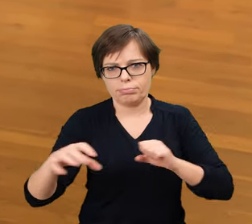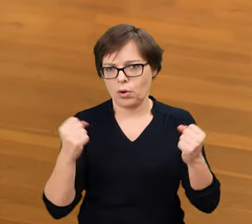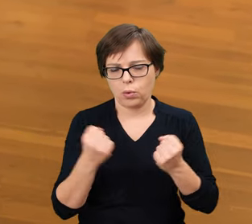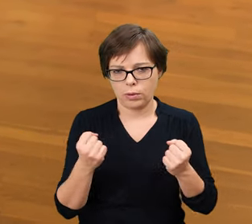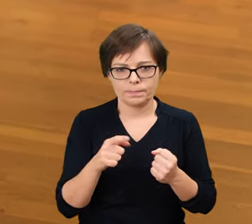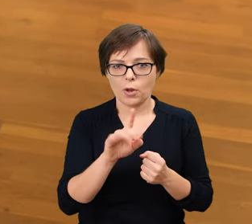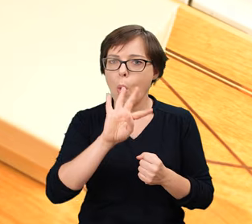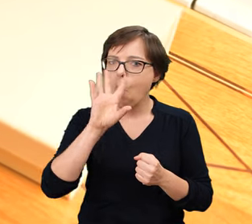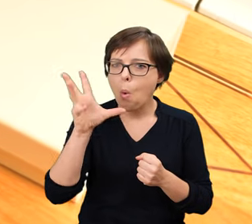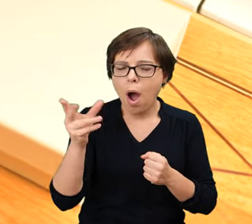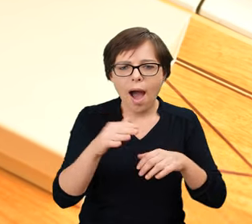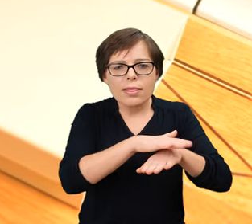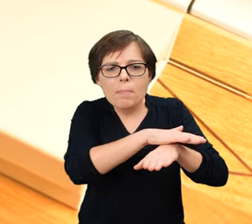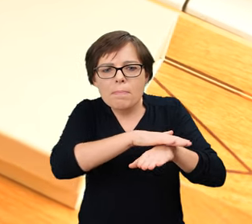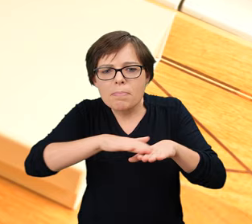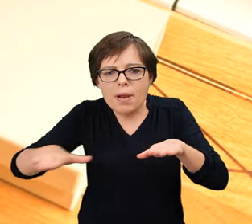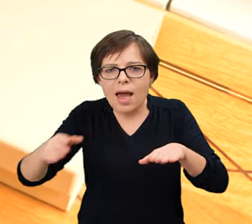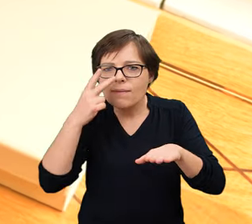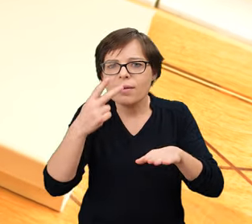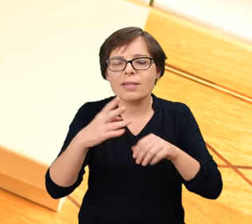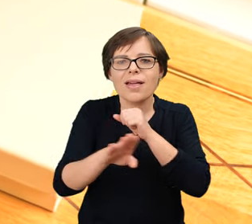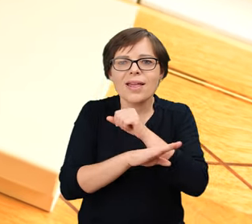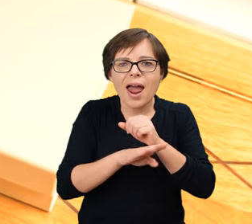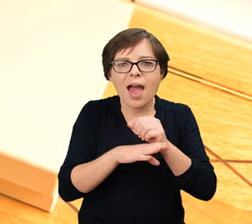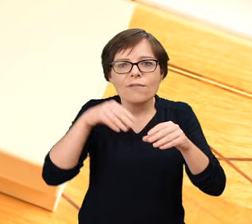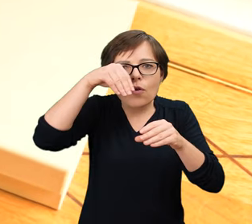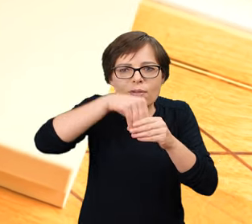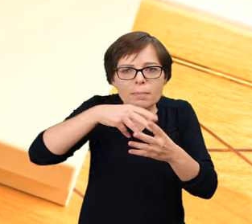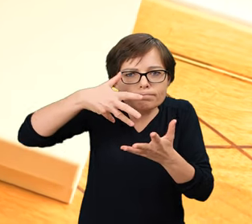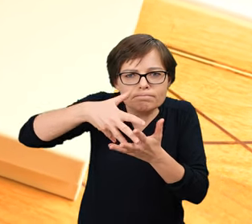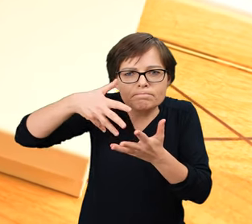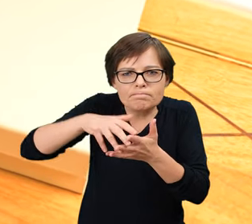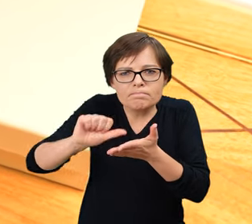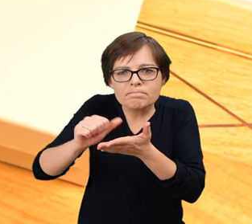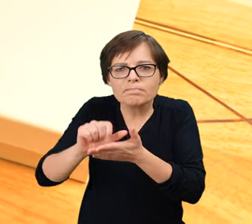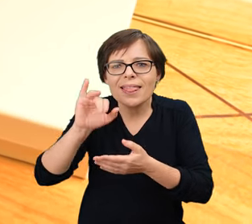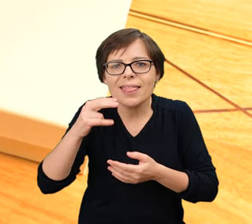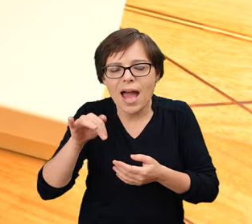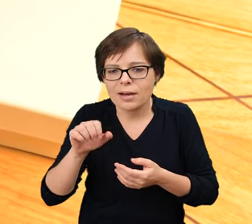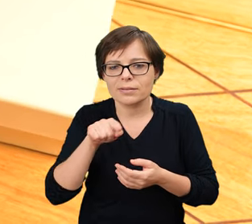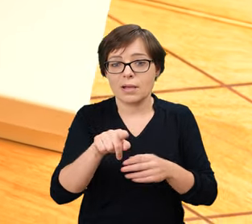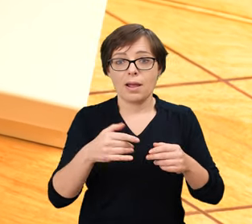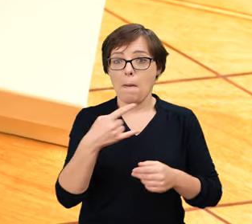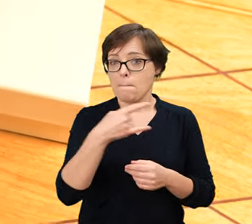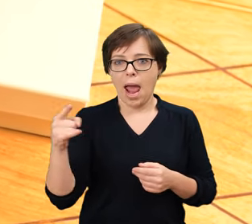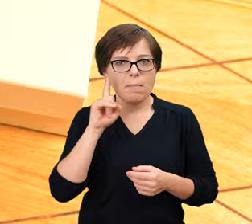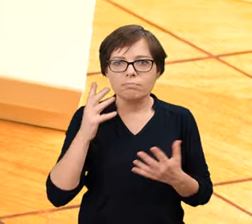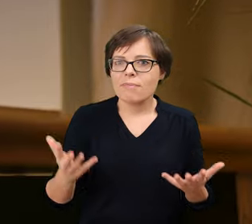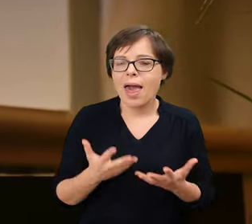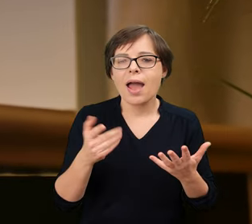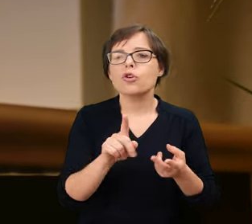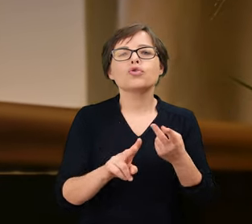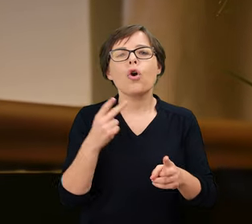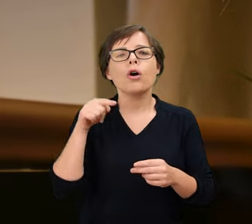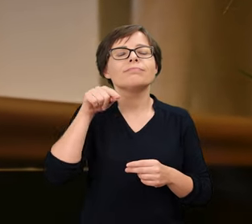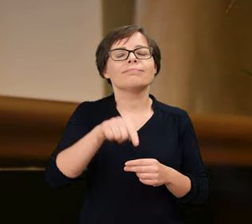Ładny, intarsjowany blat, lekki mebel, pochodzi z zakładów poznańskich